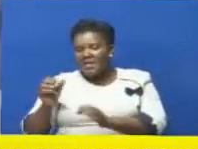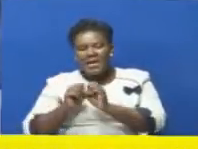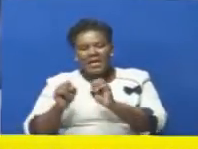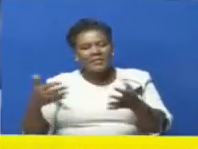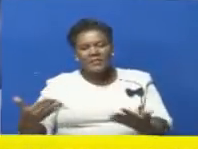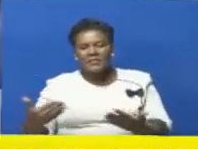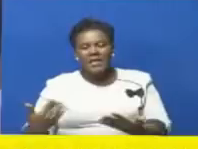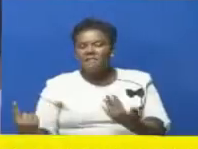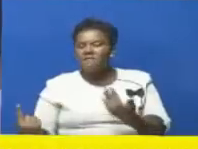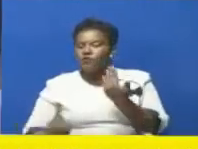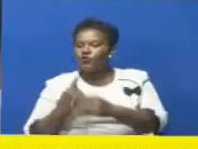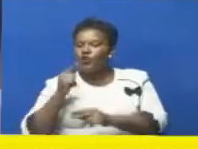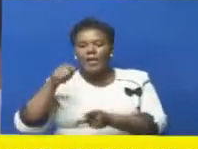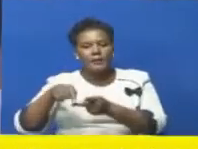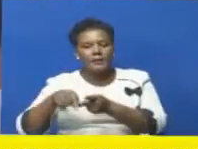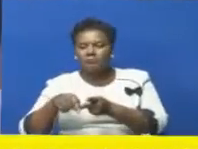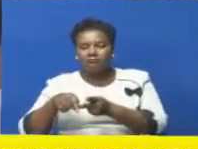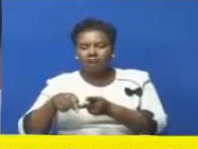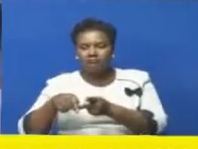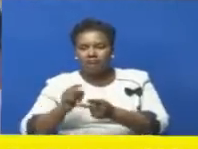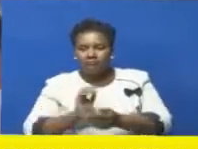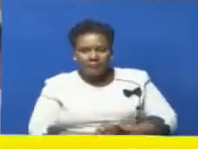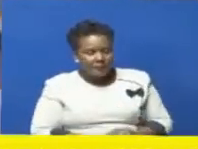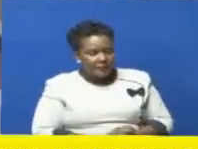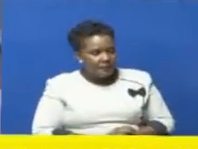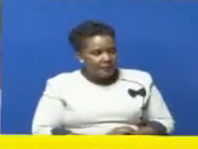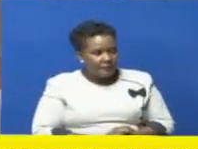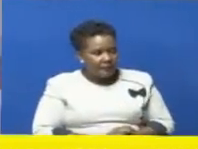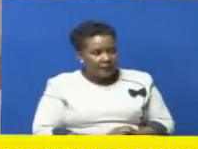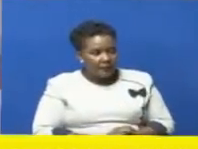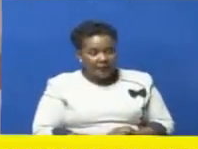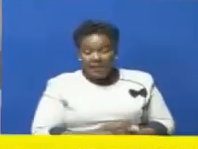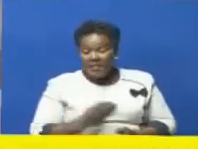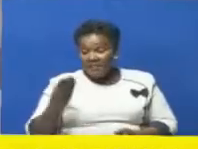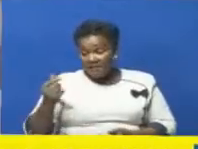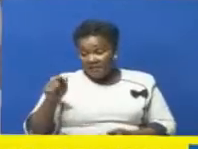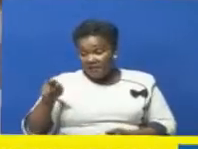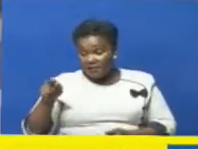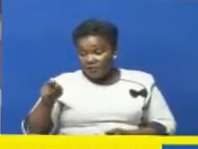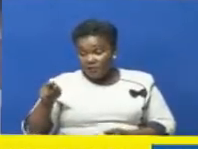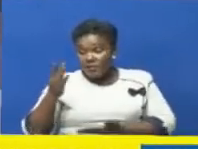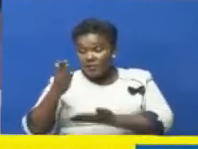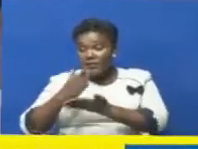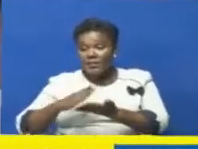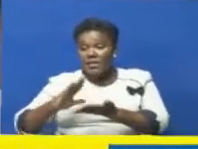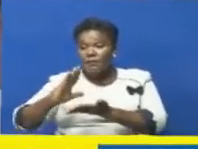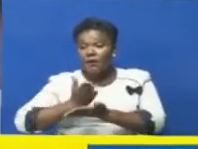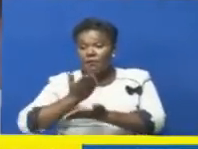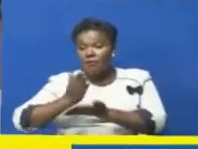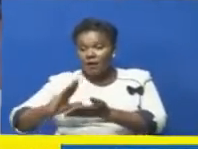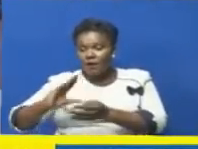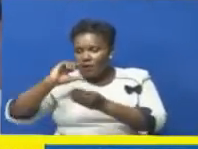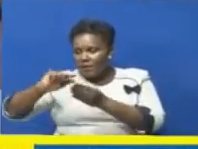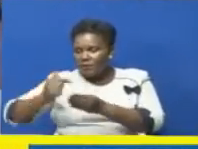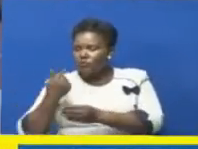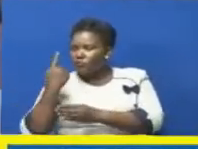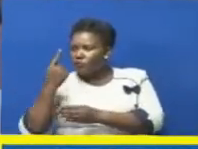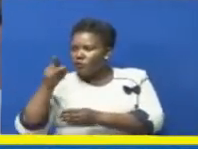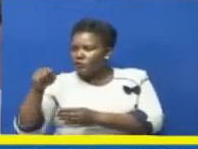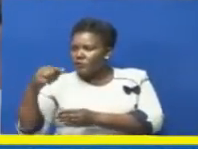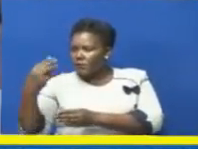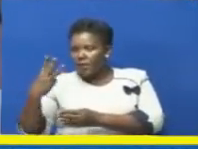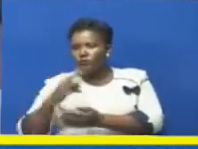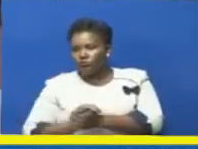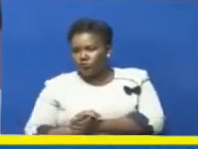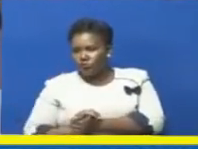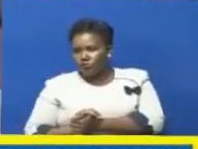kabisa. Fedha hizo ni sehemu ya mgao wa shilingi trilioni 1.3, fedha zilizotolewa na shirika la fedha duniani